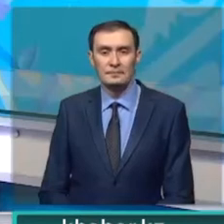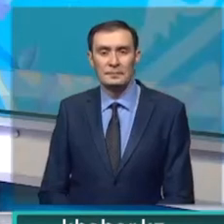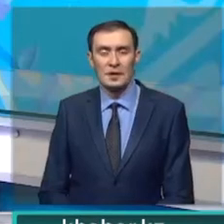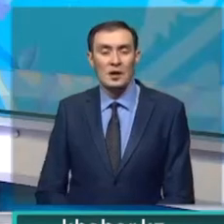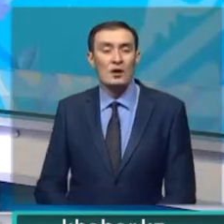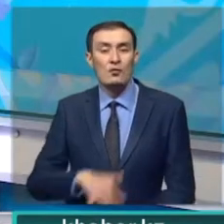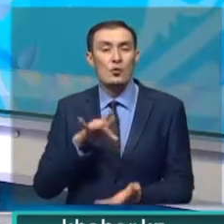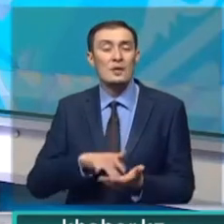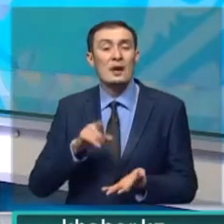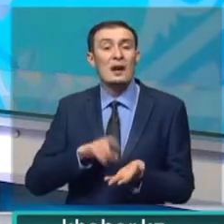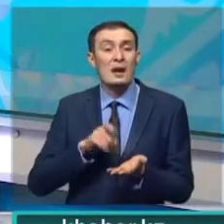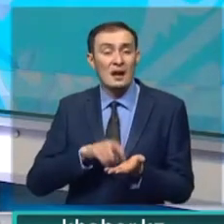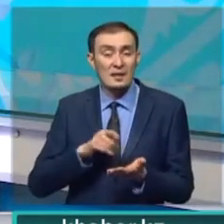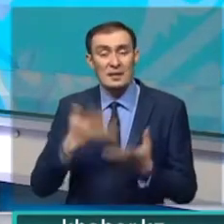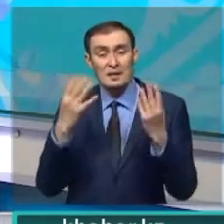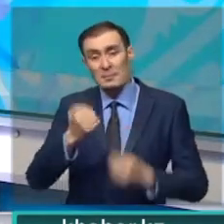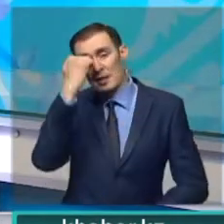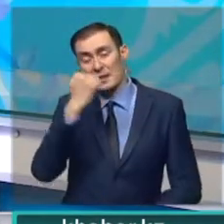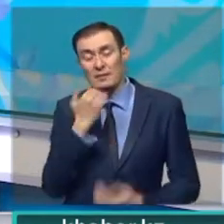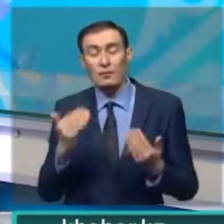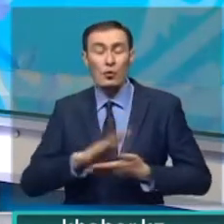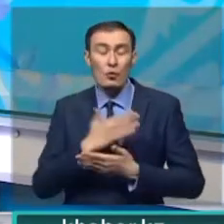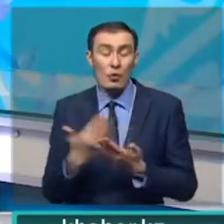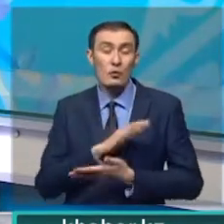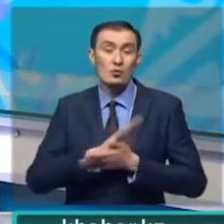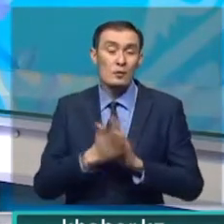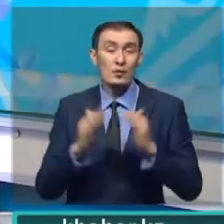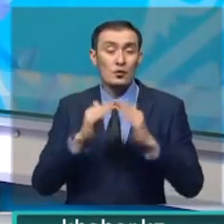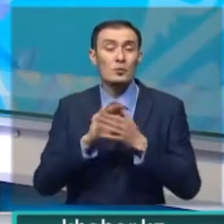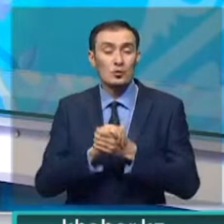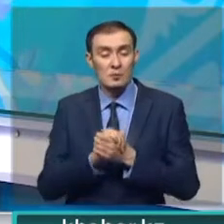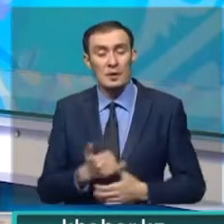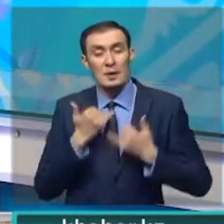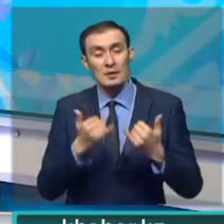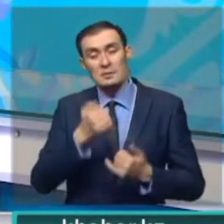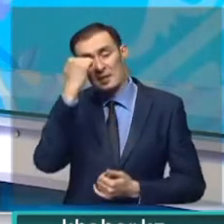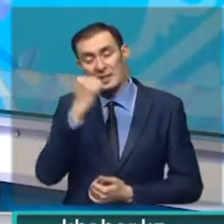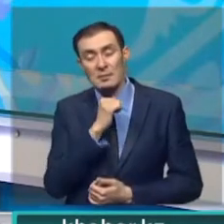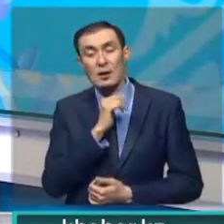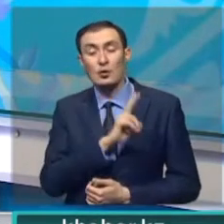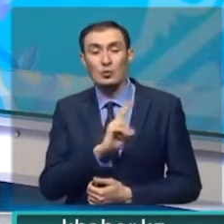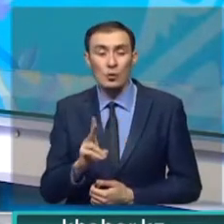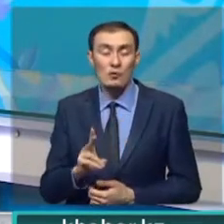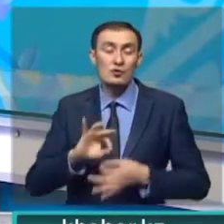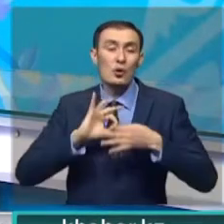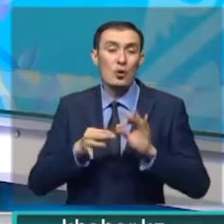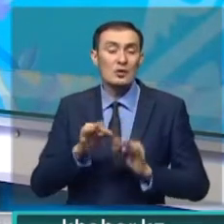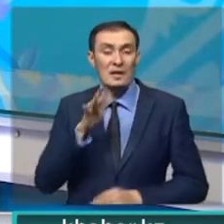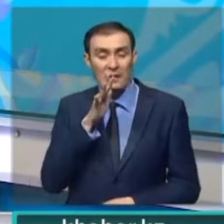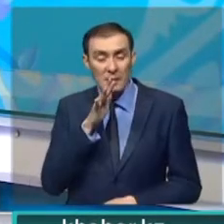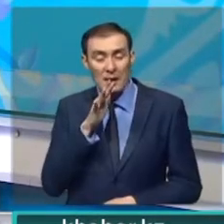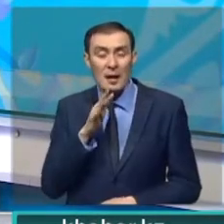в караганде день благодарности прошел в новом формате в доме дружбы выразили признание тем казахстанцам которые в сложное время